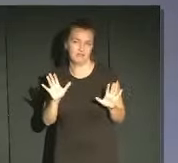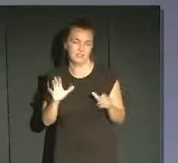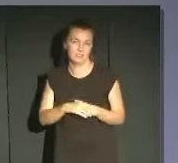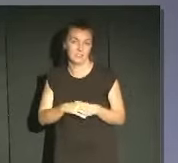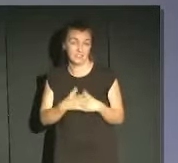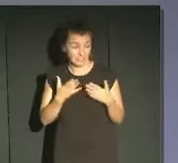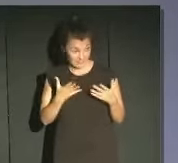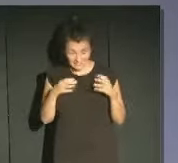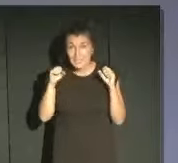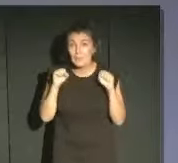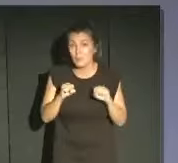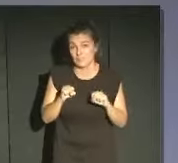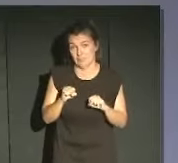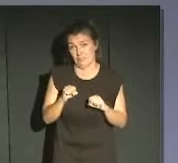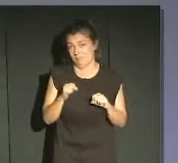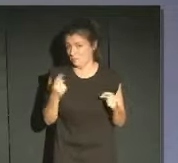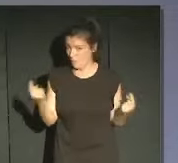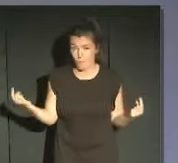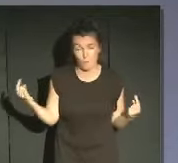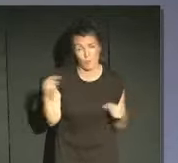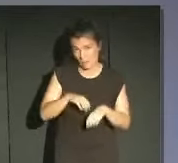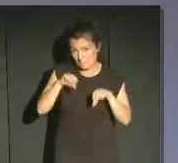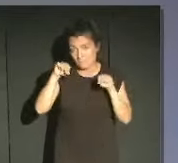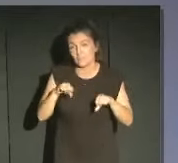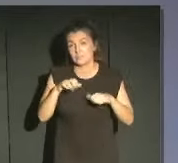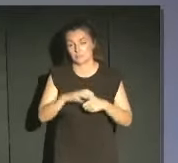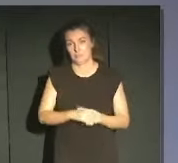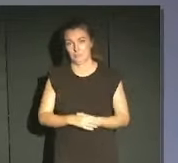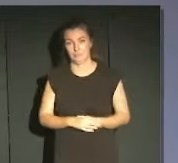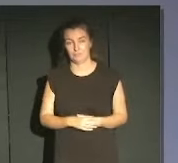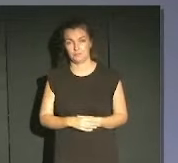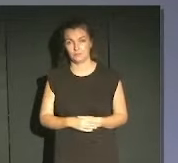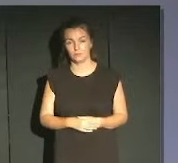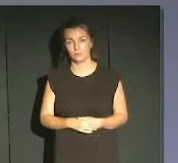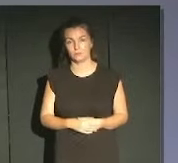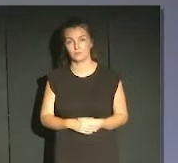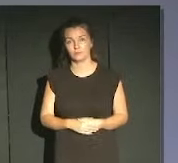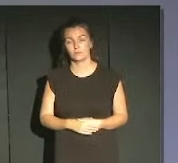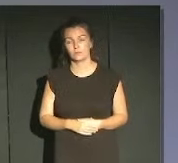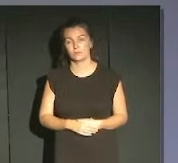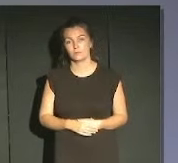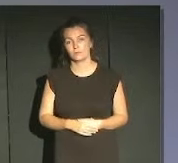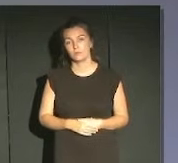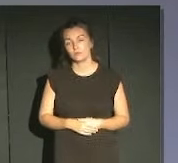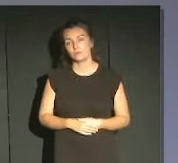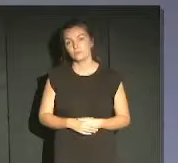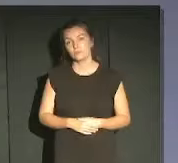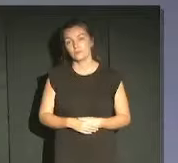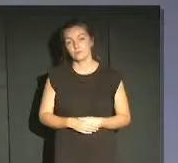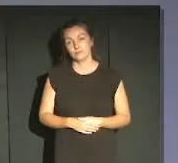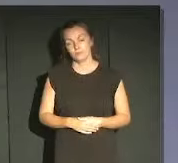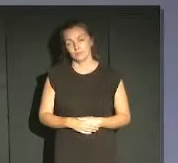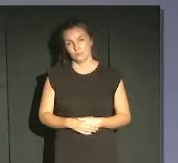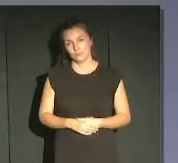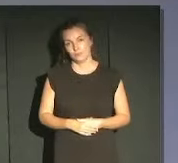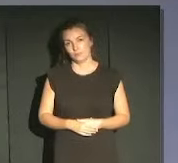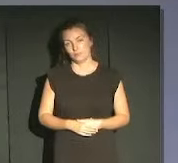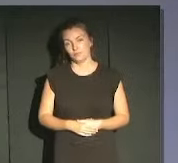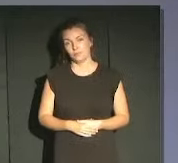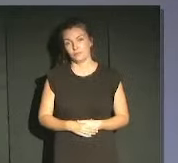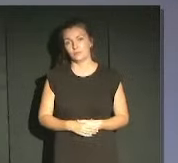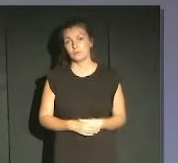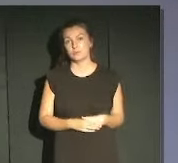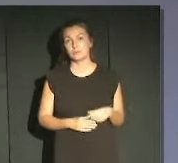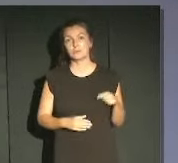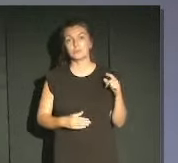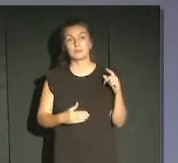c'est possible c'est souhaitable et tout choix tout autre choix serait quelque part annoncer